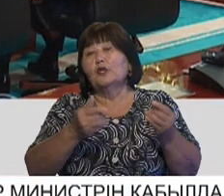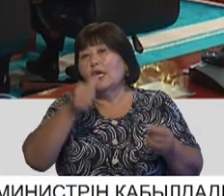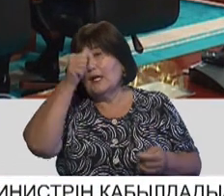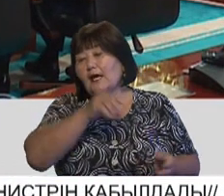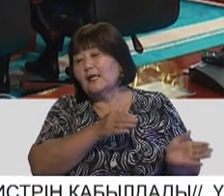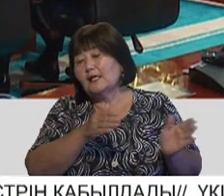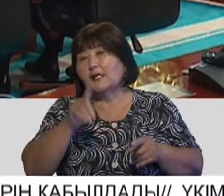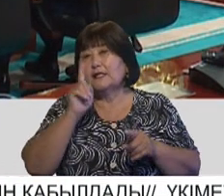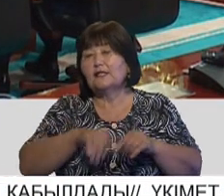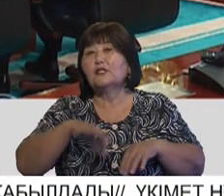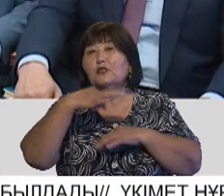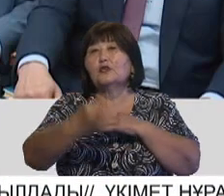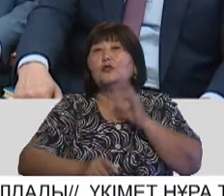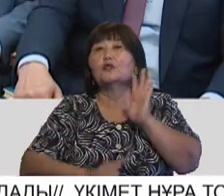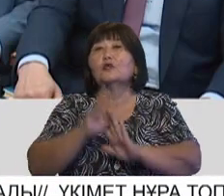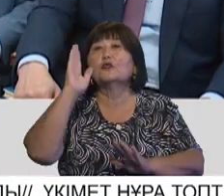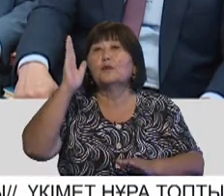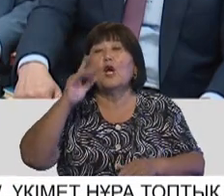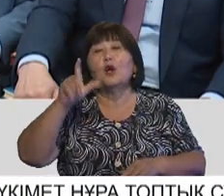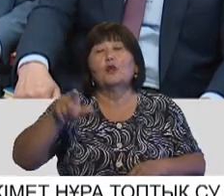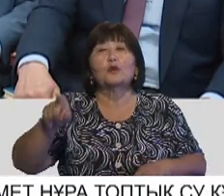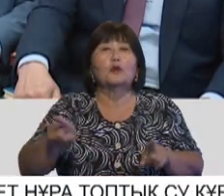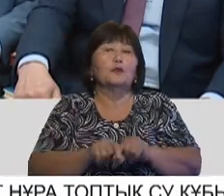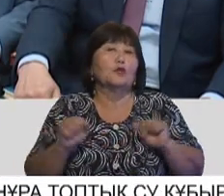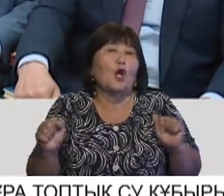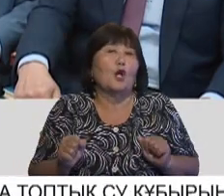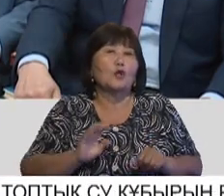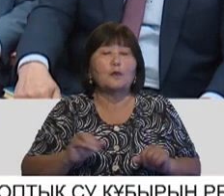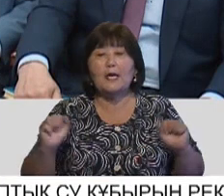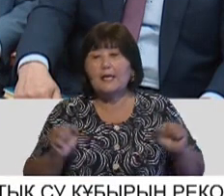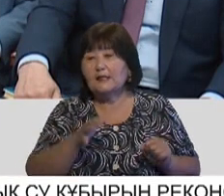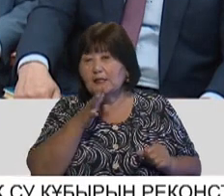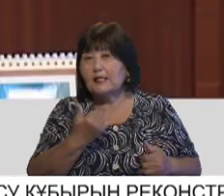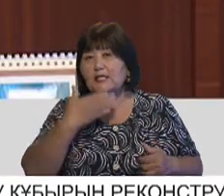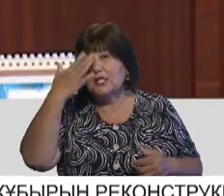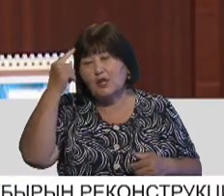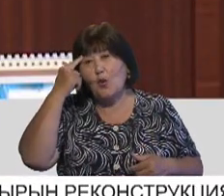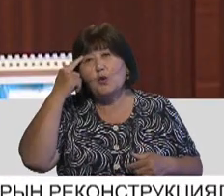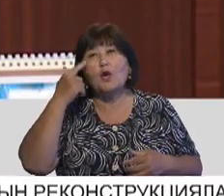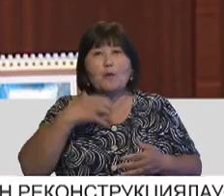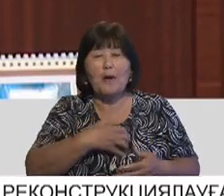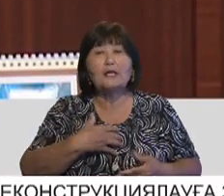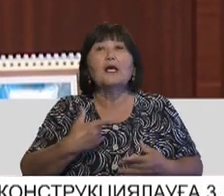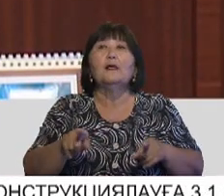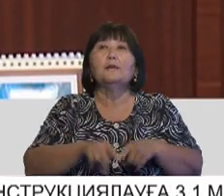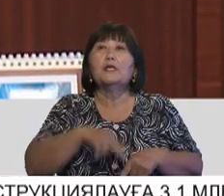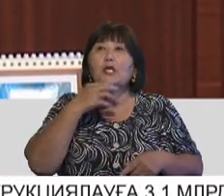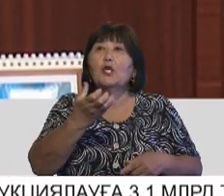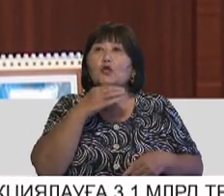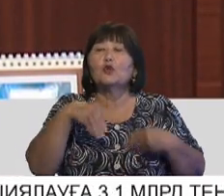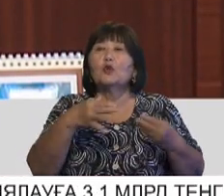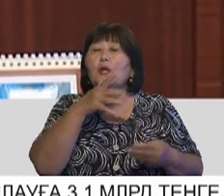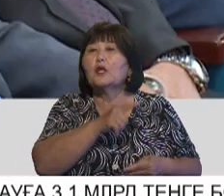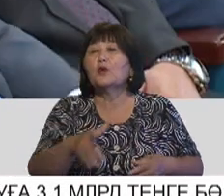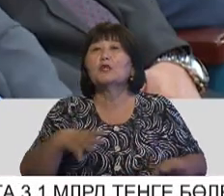жылжып, ертең ақ күз мезгілі есік қағады. Тұрғындар дірде қағып тоңбас үшін қыстың қамын жаз ойлау маңызды. Көңілдемдерлік дерек жылу беру